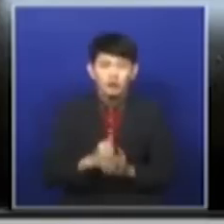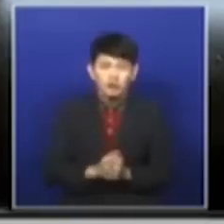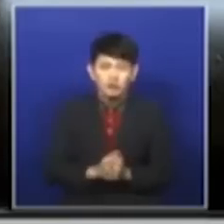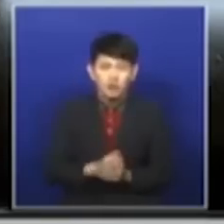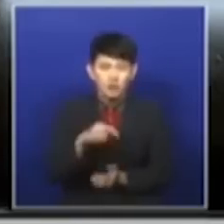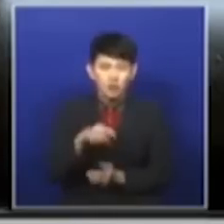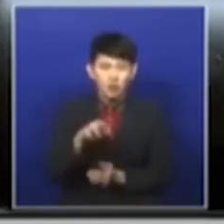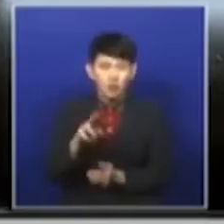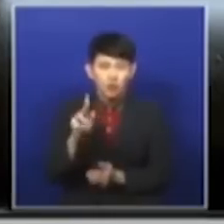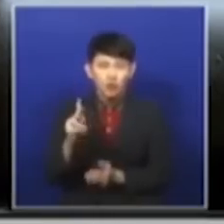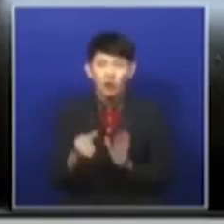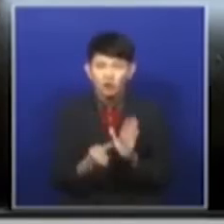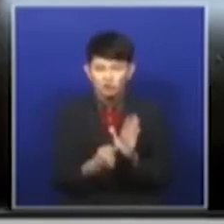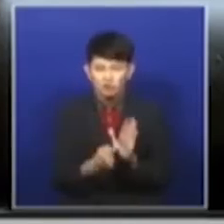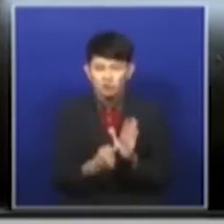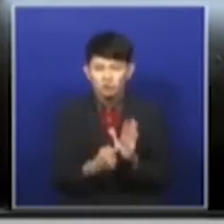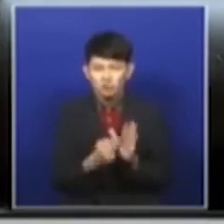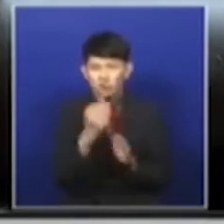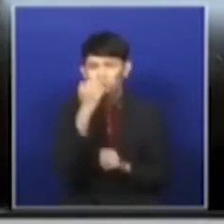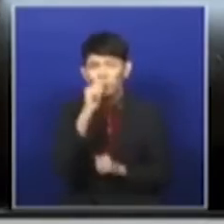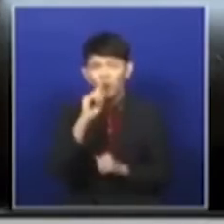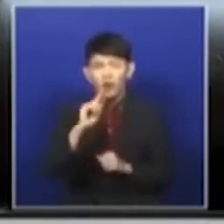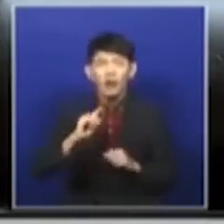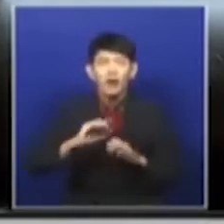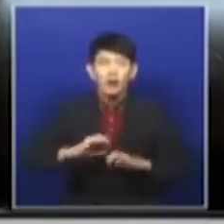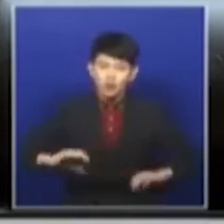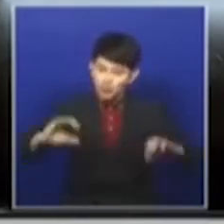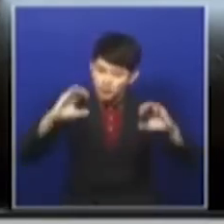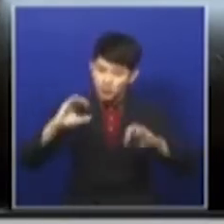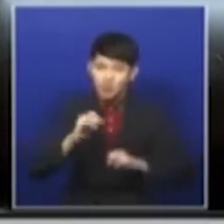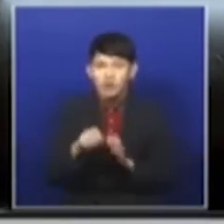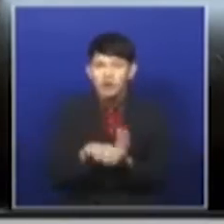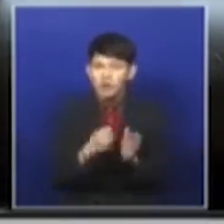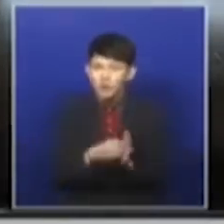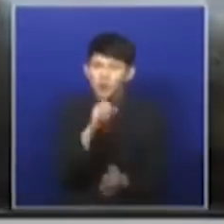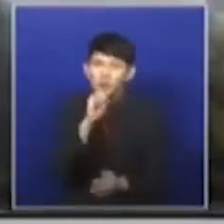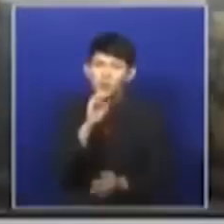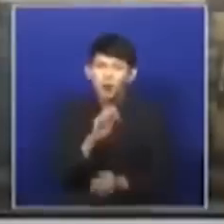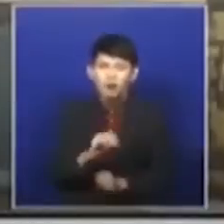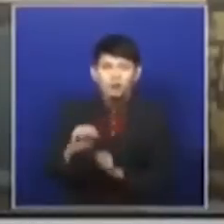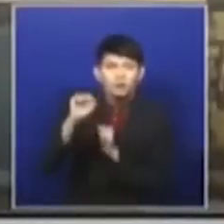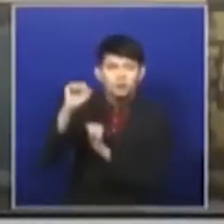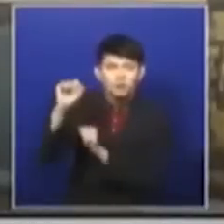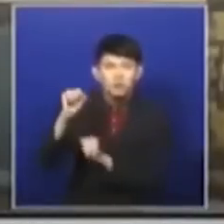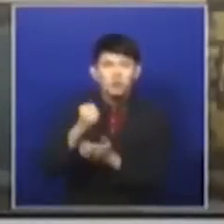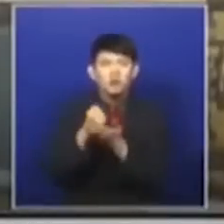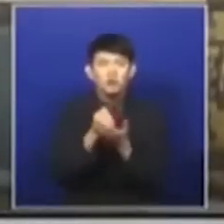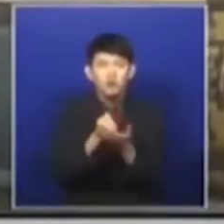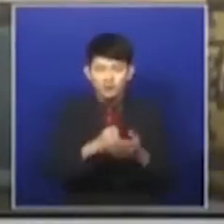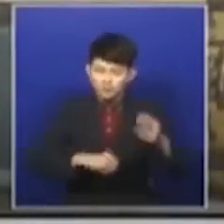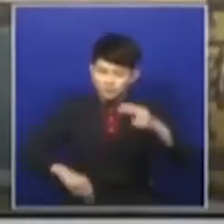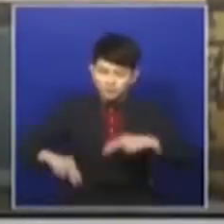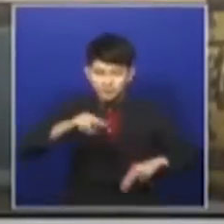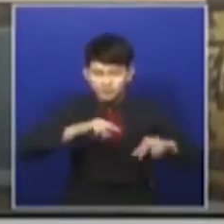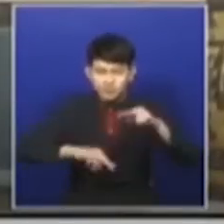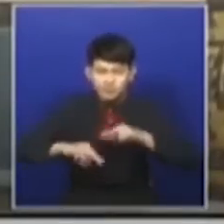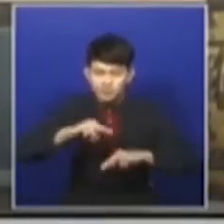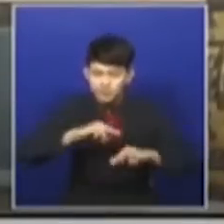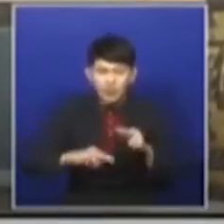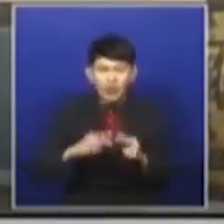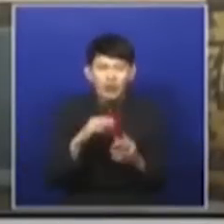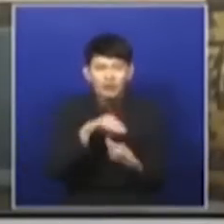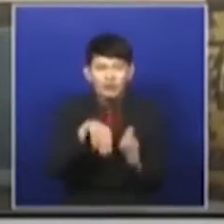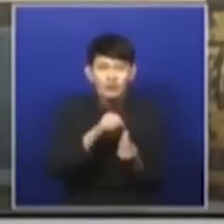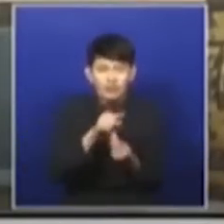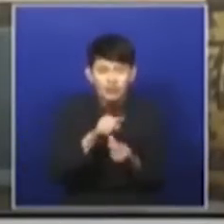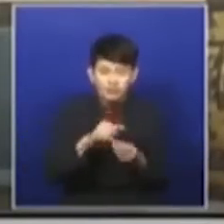ออีกพรก.หนึ่งที่รัฐบาลอ้างว่าออกมาเพื่อรักษาเสถียรภาพของระบบ